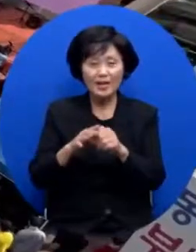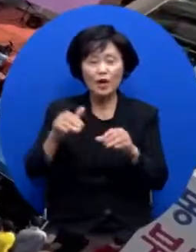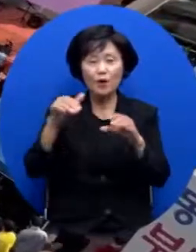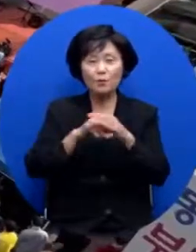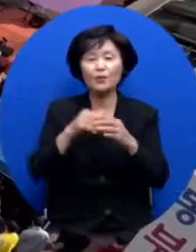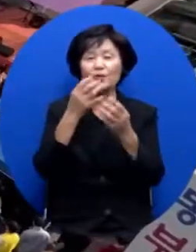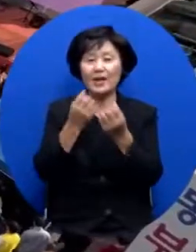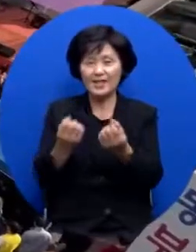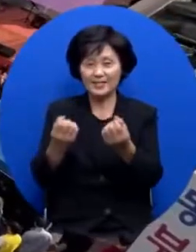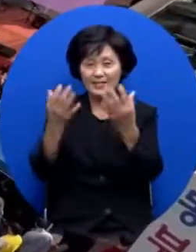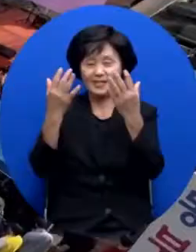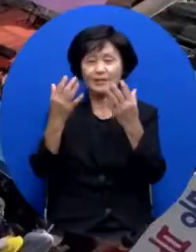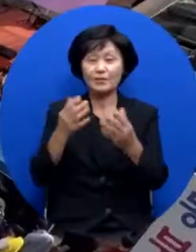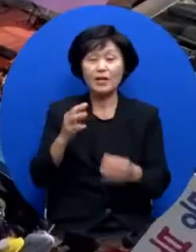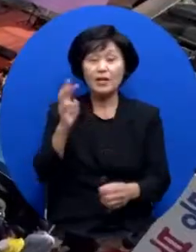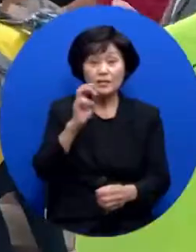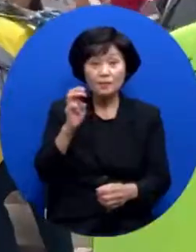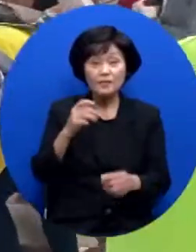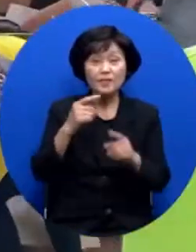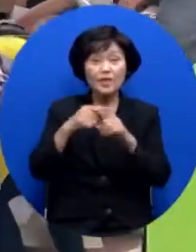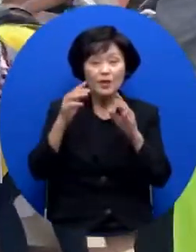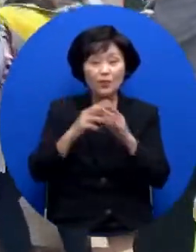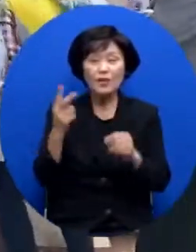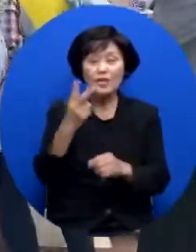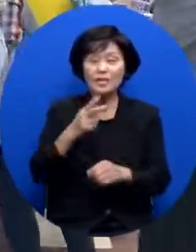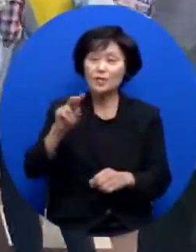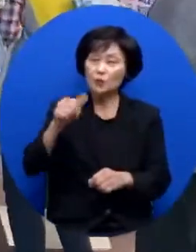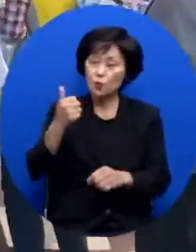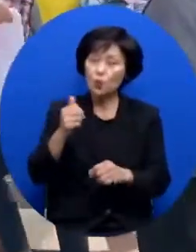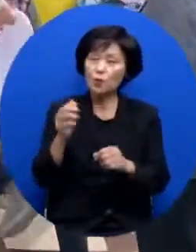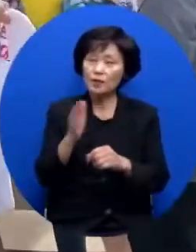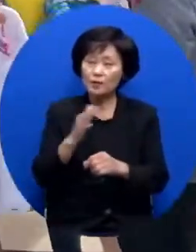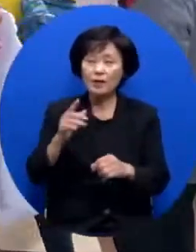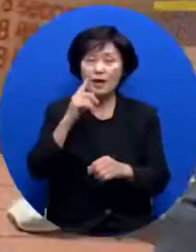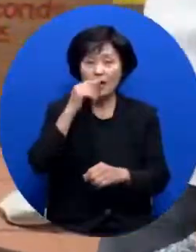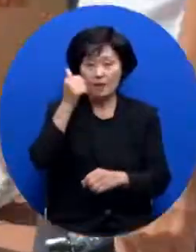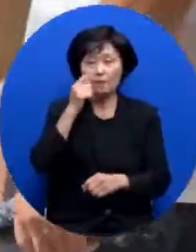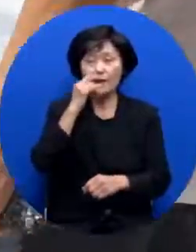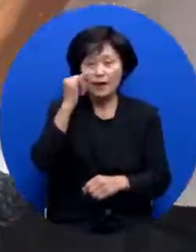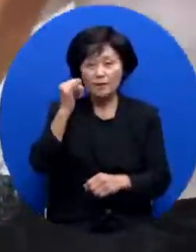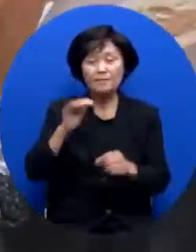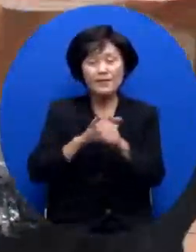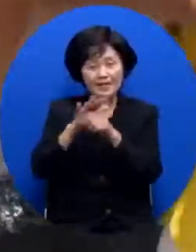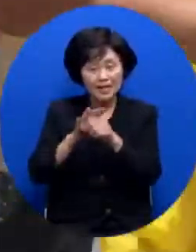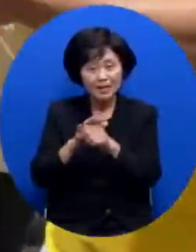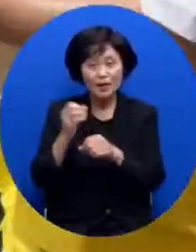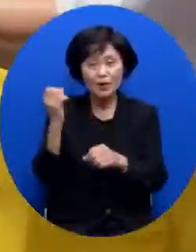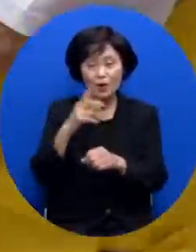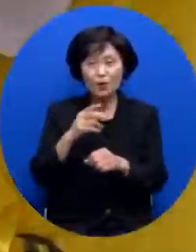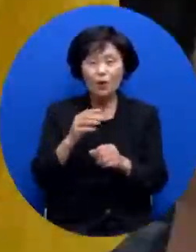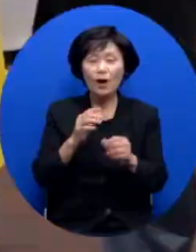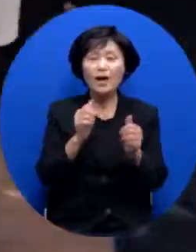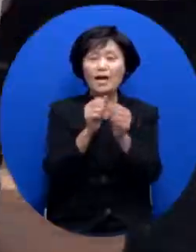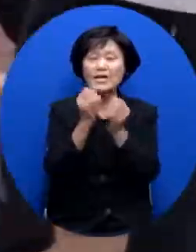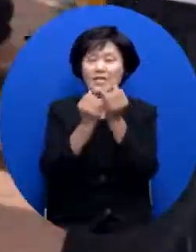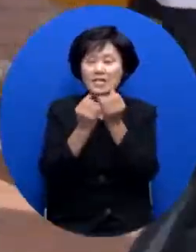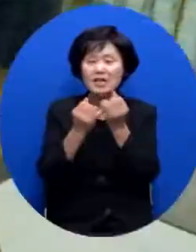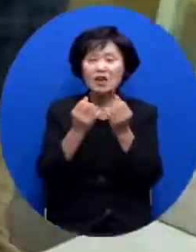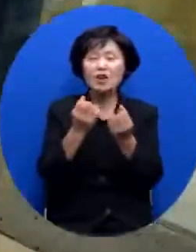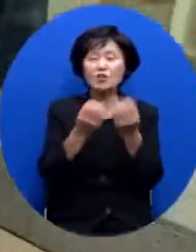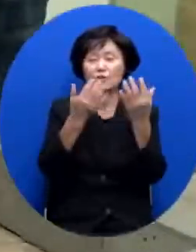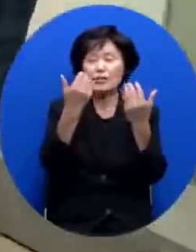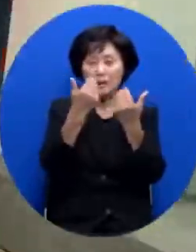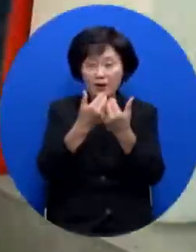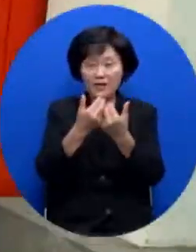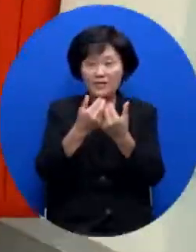대구 경북 교계 30개 교회 2,500여 명은 아빠 엄마 사랑해요와 퀴어 반대라는 문구가 쓰인 티셔츠를 입고